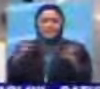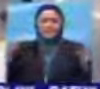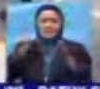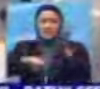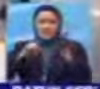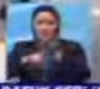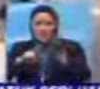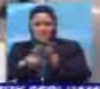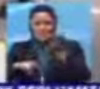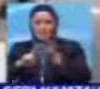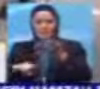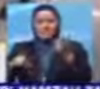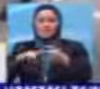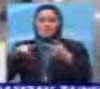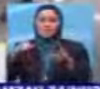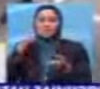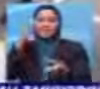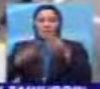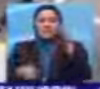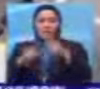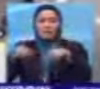sekiranya diumum sebagai pemenang.